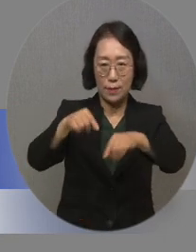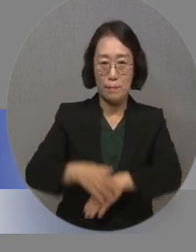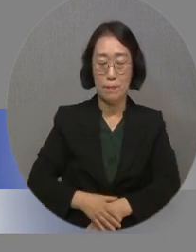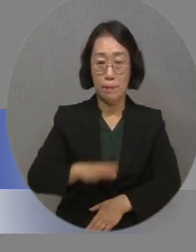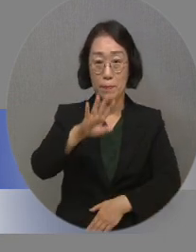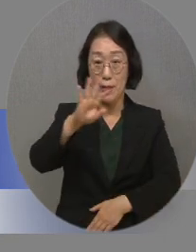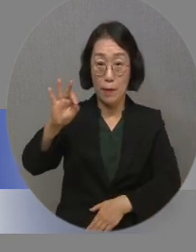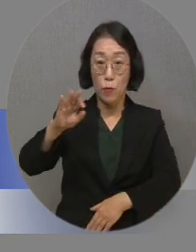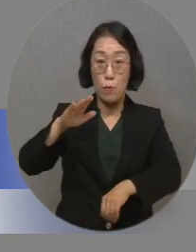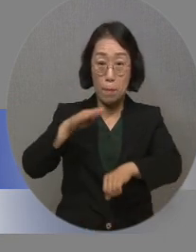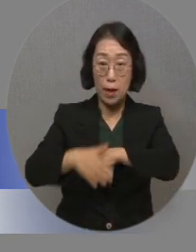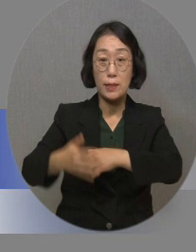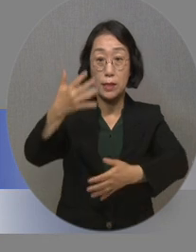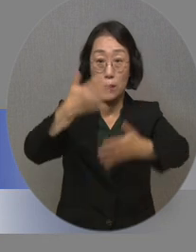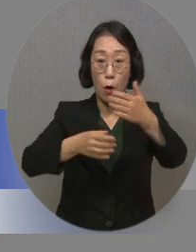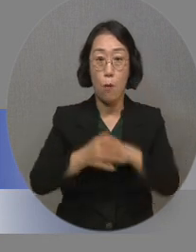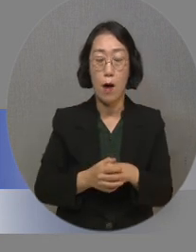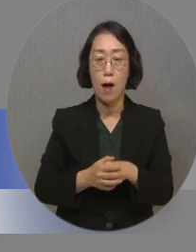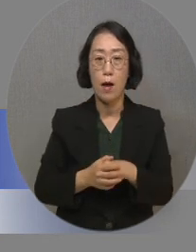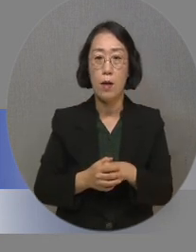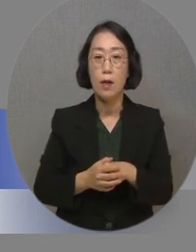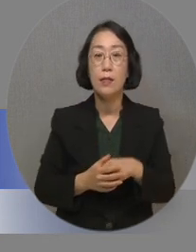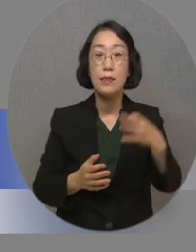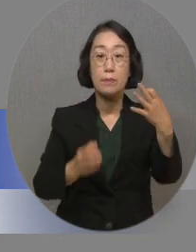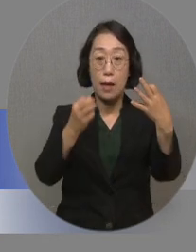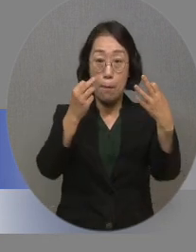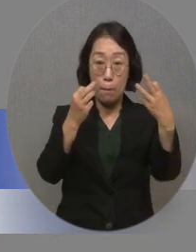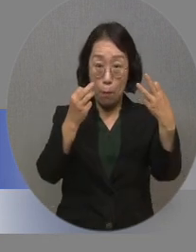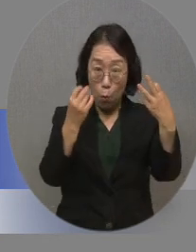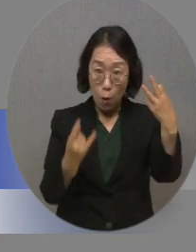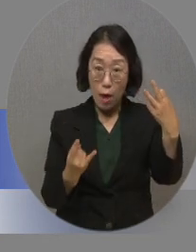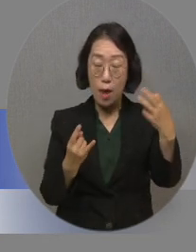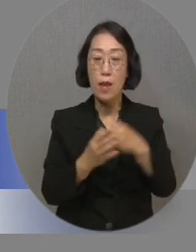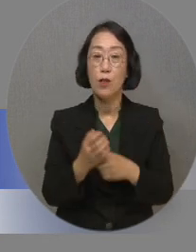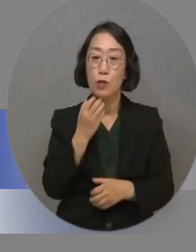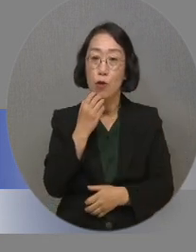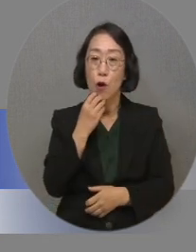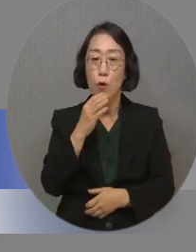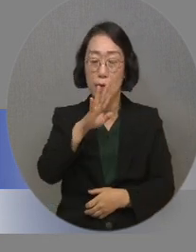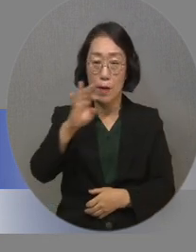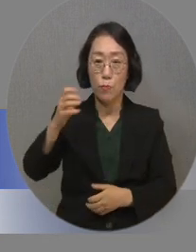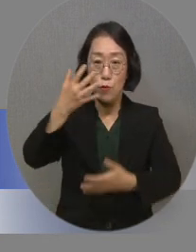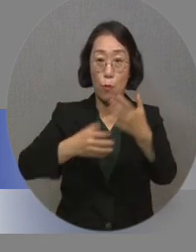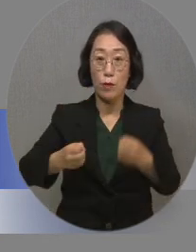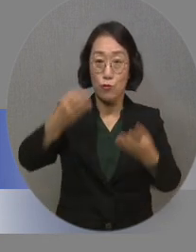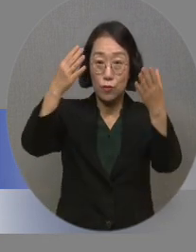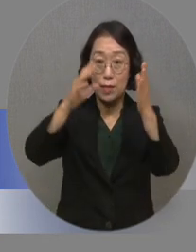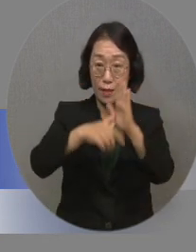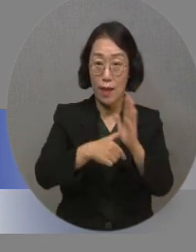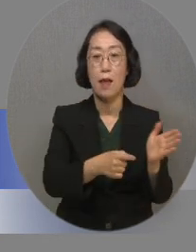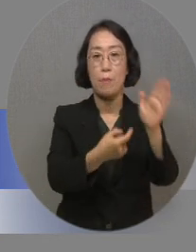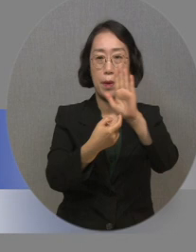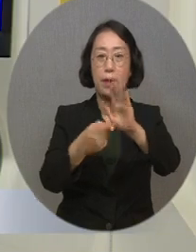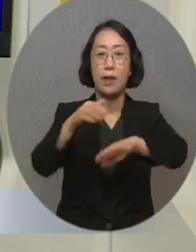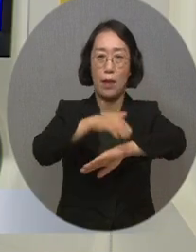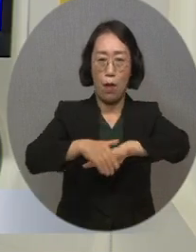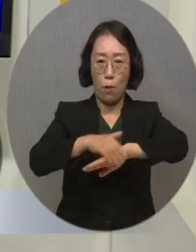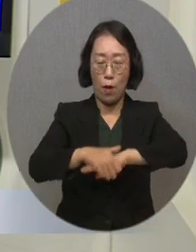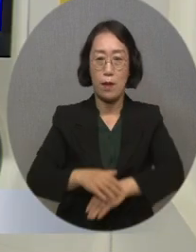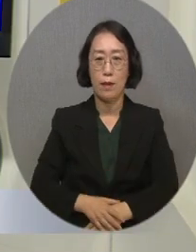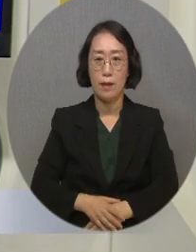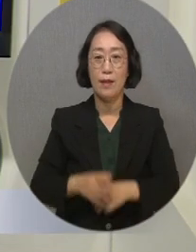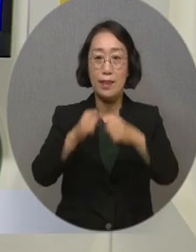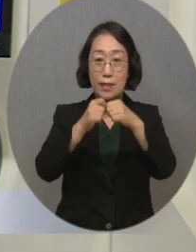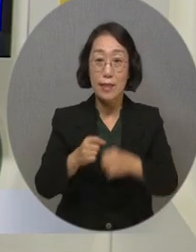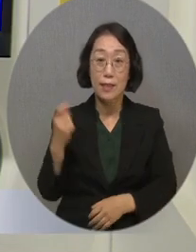11월 7일부터 11일까지 제 13회 서울 베리어프리 영화제에서 공개될 예정입니다